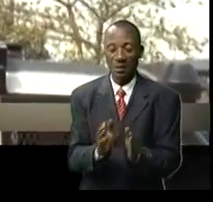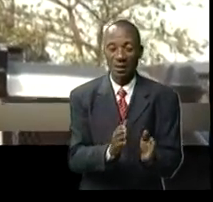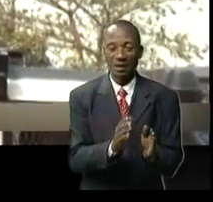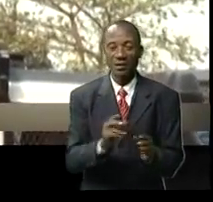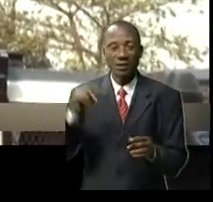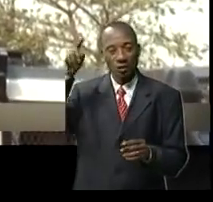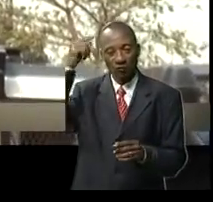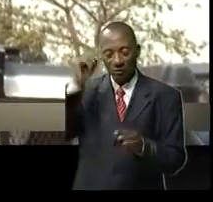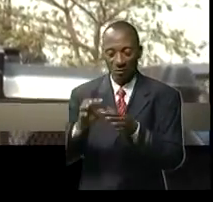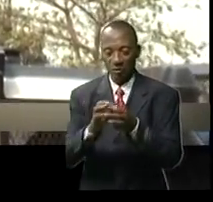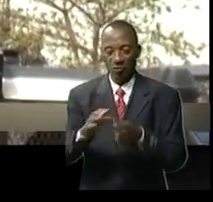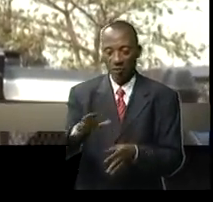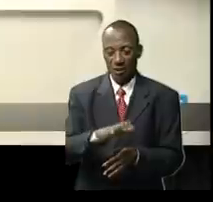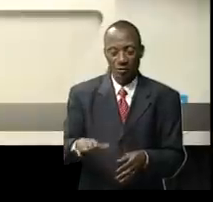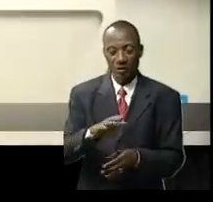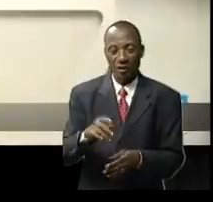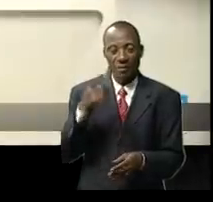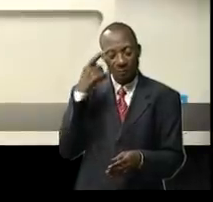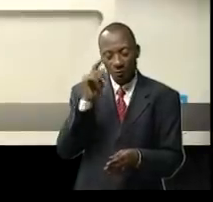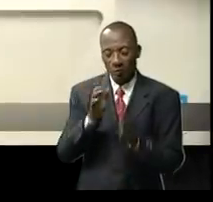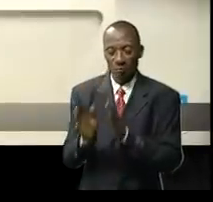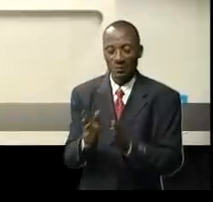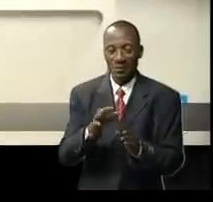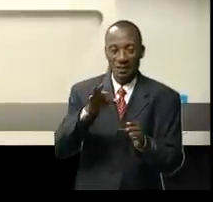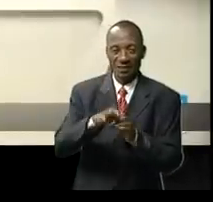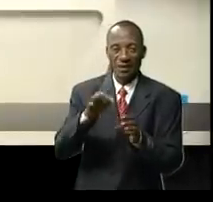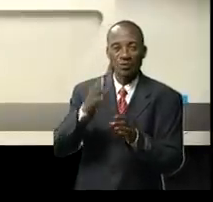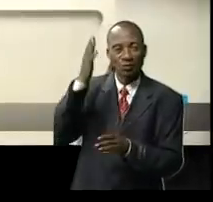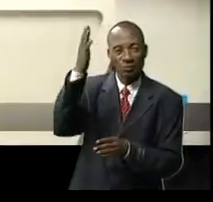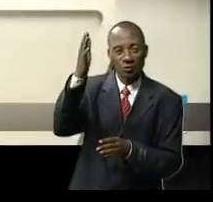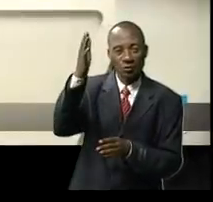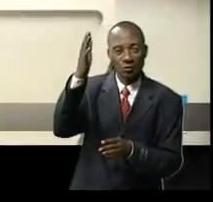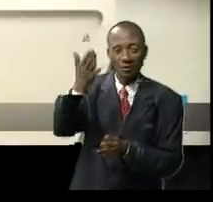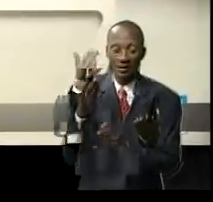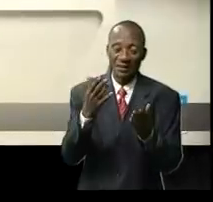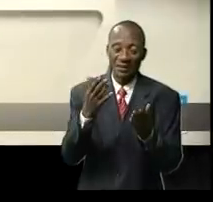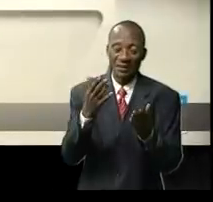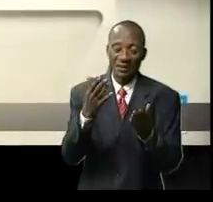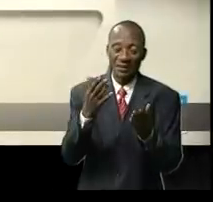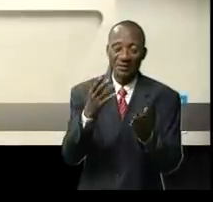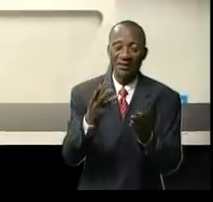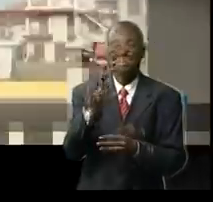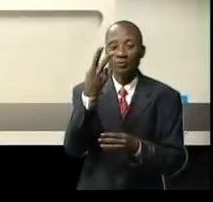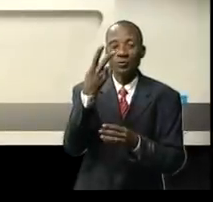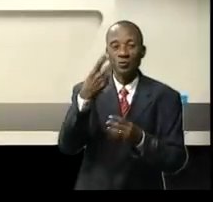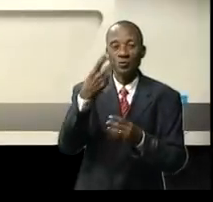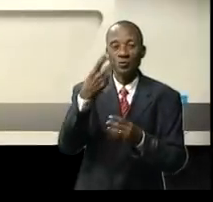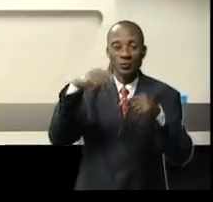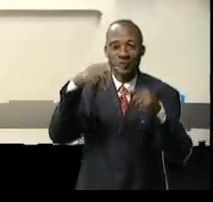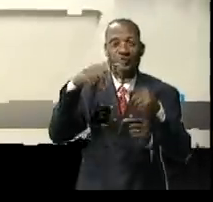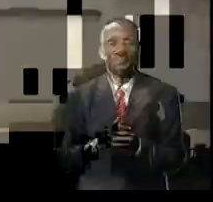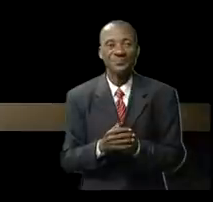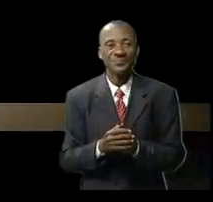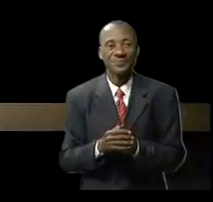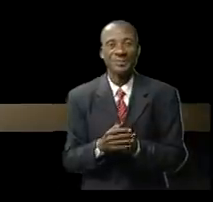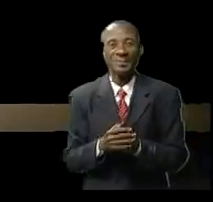et assurer qu'il n'y aurait pas de chasse aux sorcières contre l'ancien pouvoir. Une consultation sera ouverte pour décrire les grandes lignes de